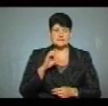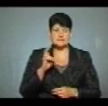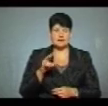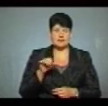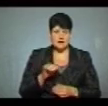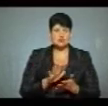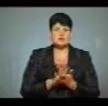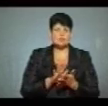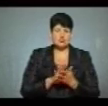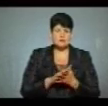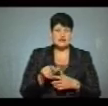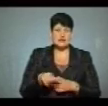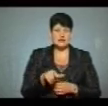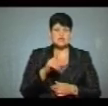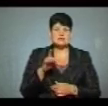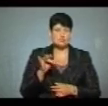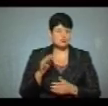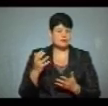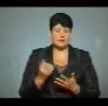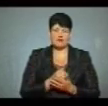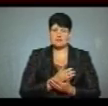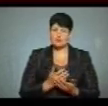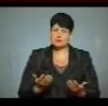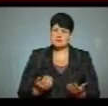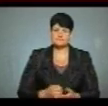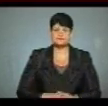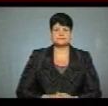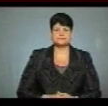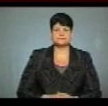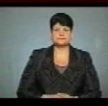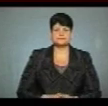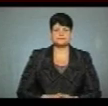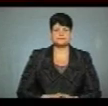підприємством річки Збруч нам поки що не вдалося.